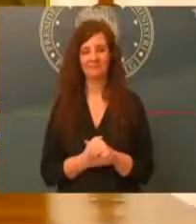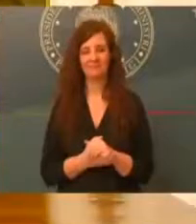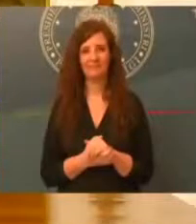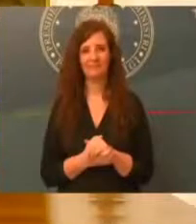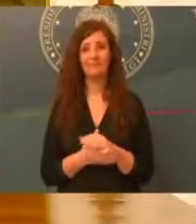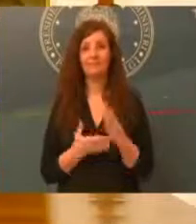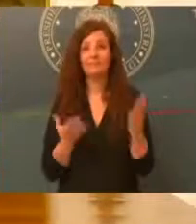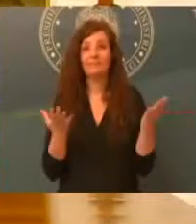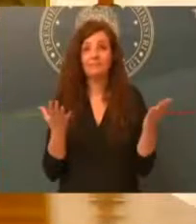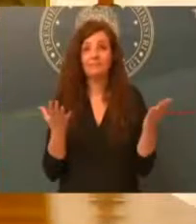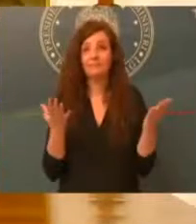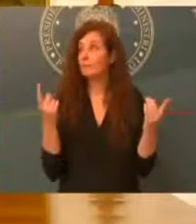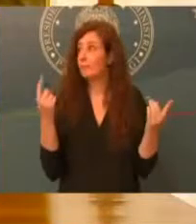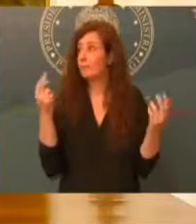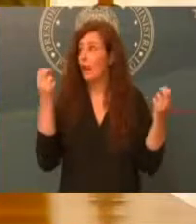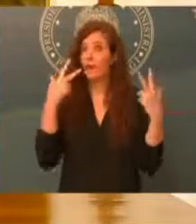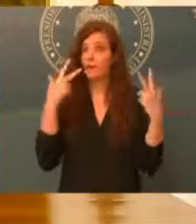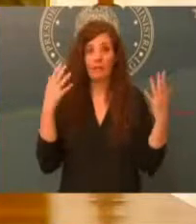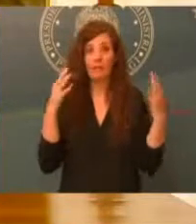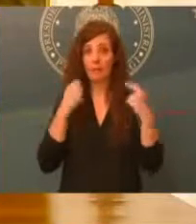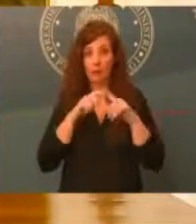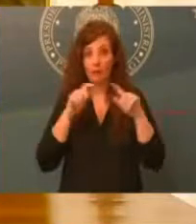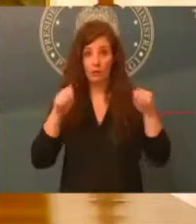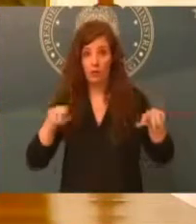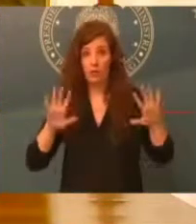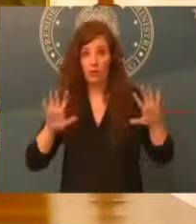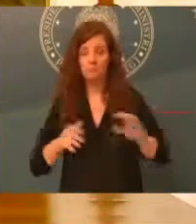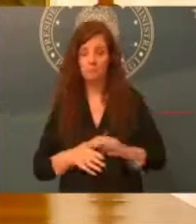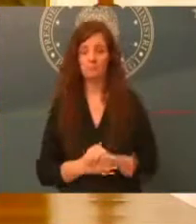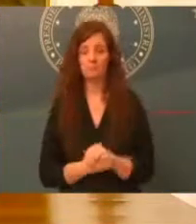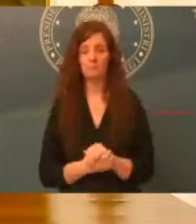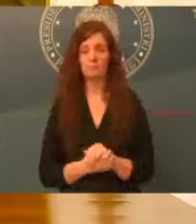Ditemi, posso già partire?